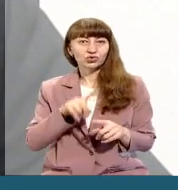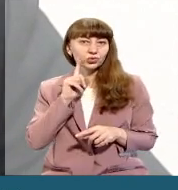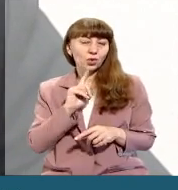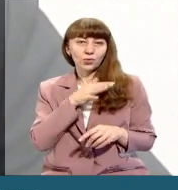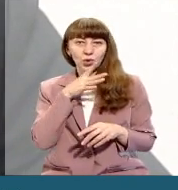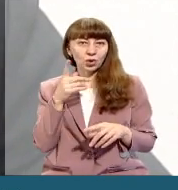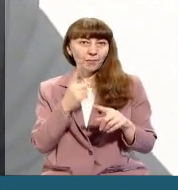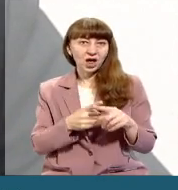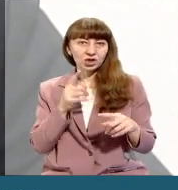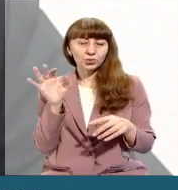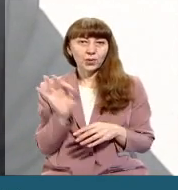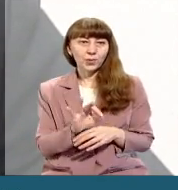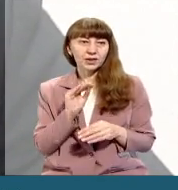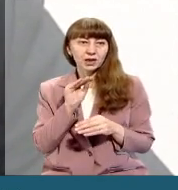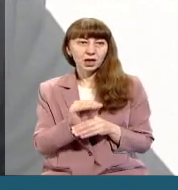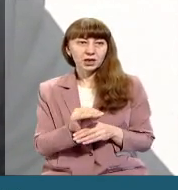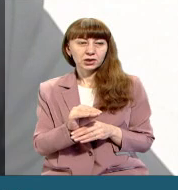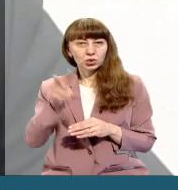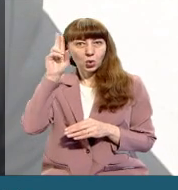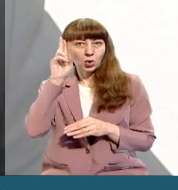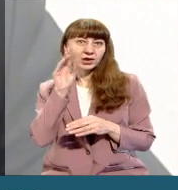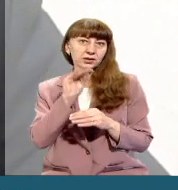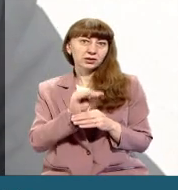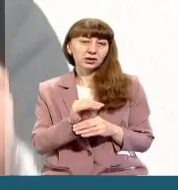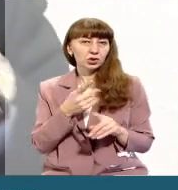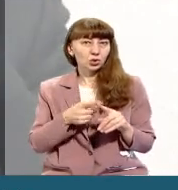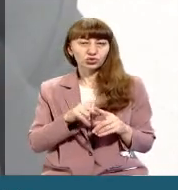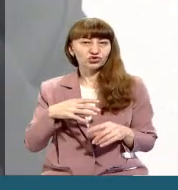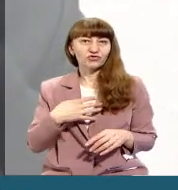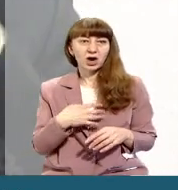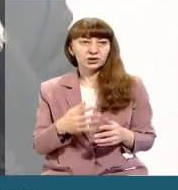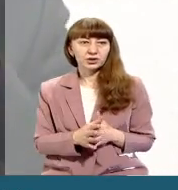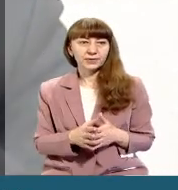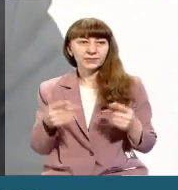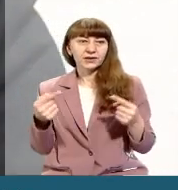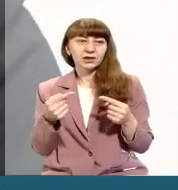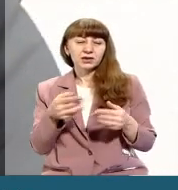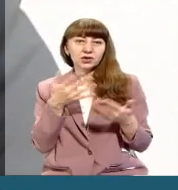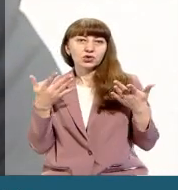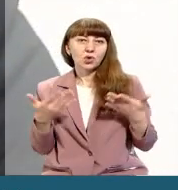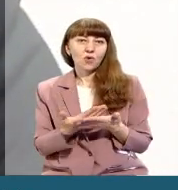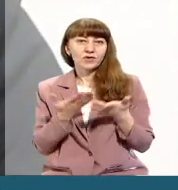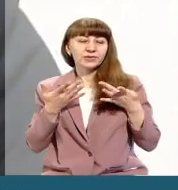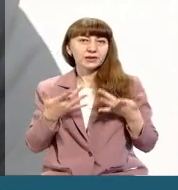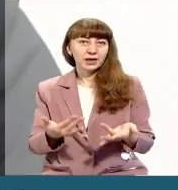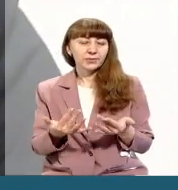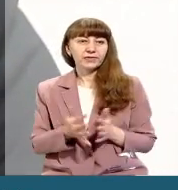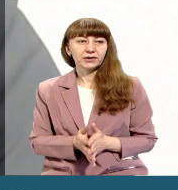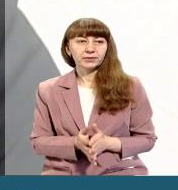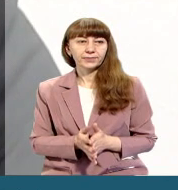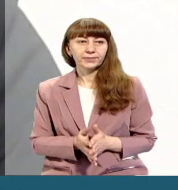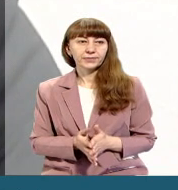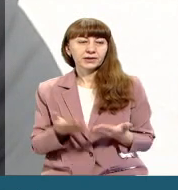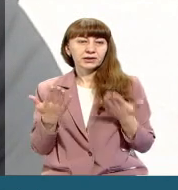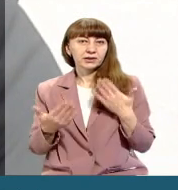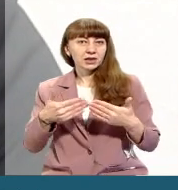положительных моментов добавлено санузлы что тоже немаловажно Согласно современным требованиям если